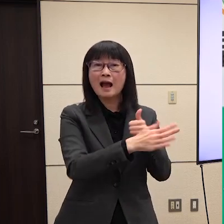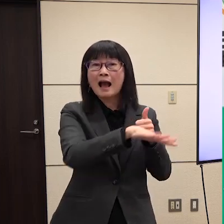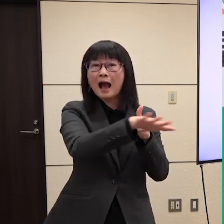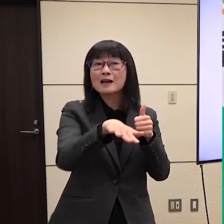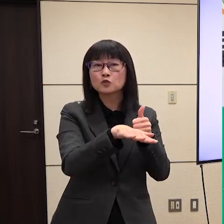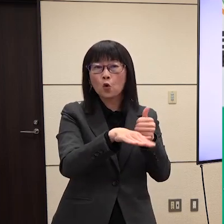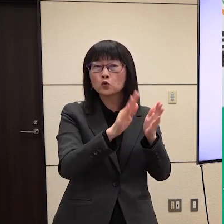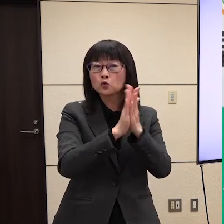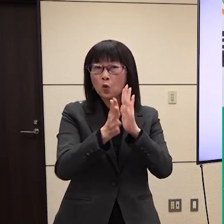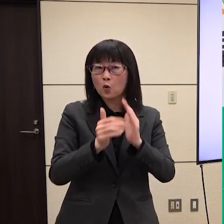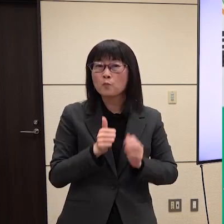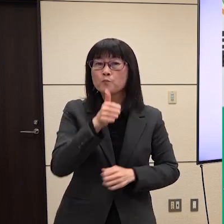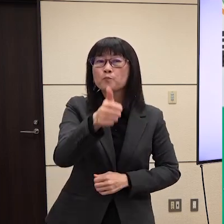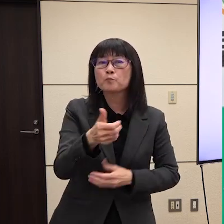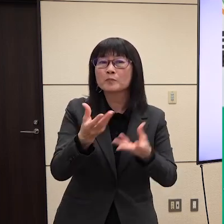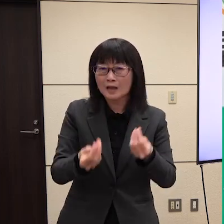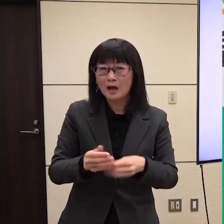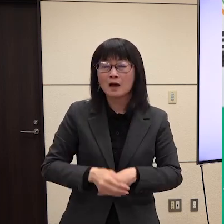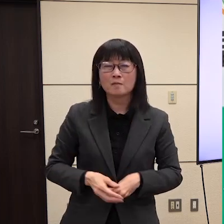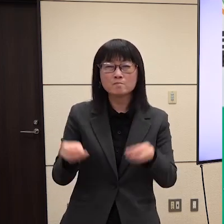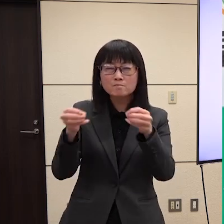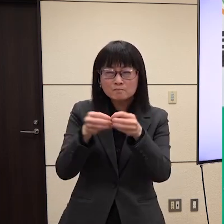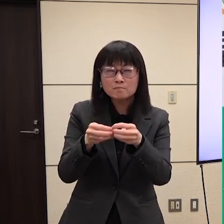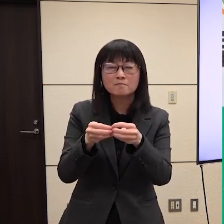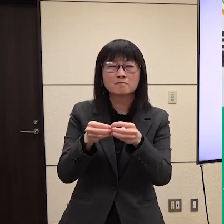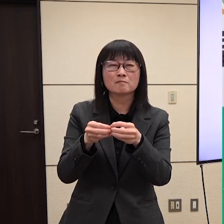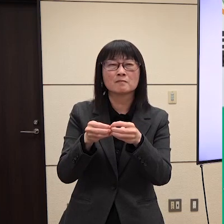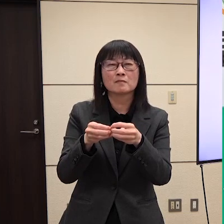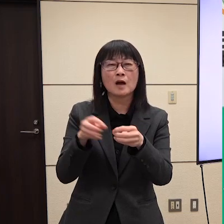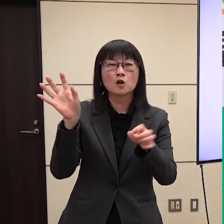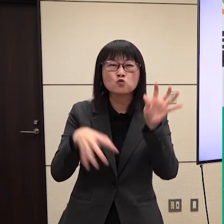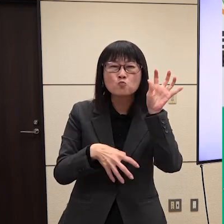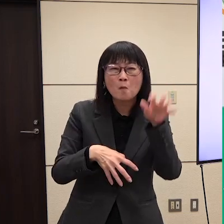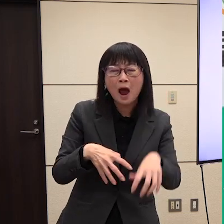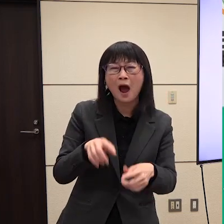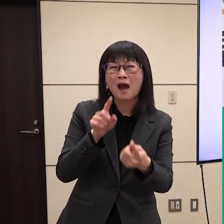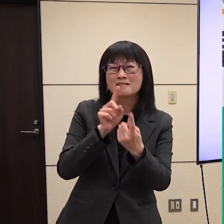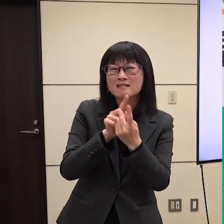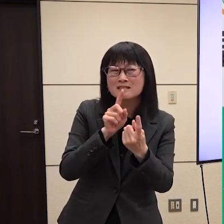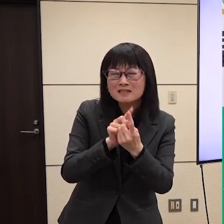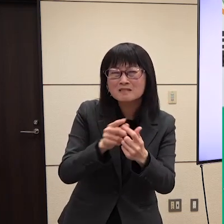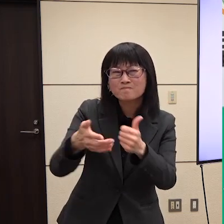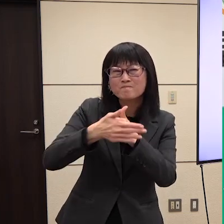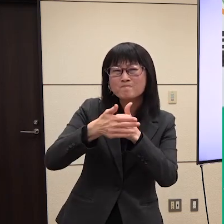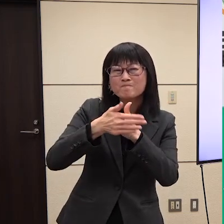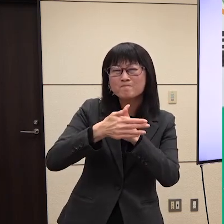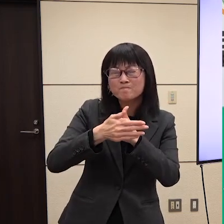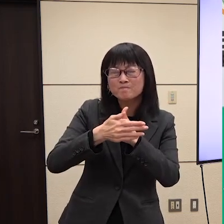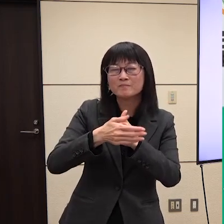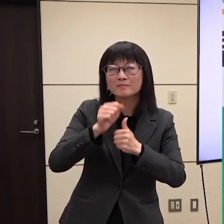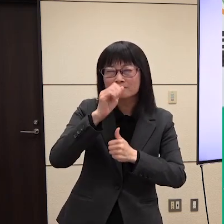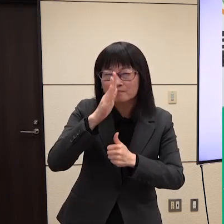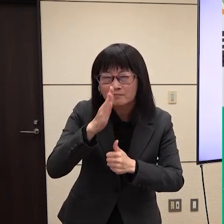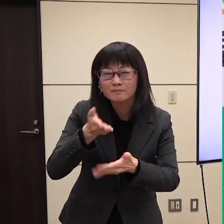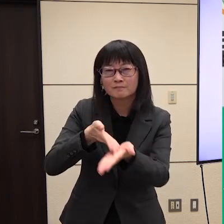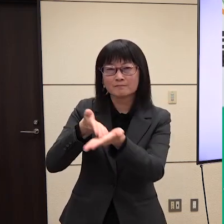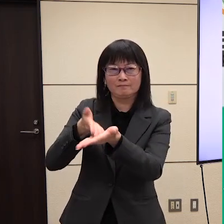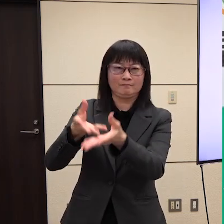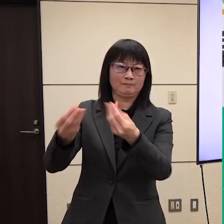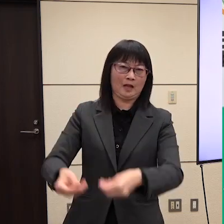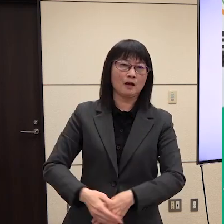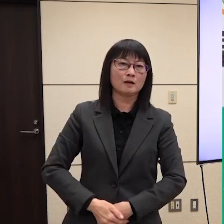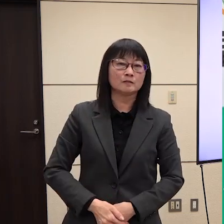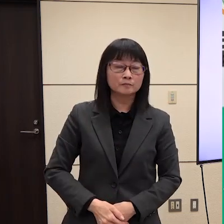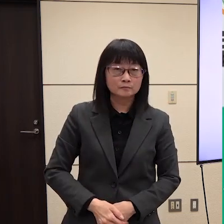合わせてですね、環境省の方にも熊対策をお願いしてまいりました。まあ、国会でもかな